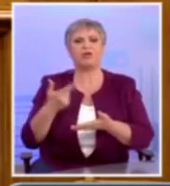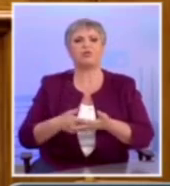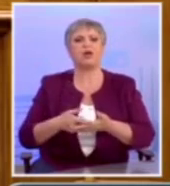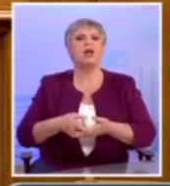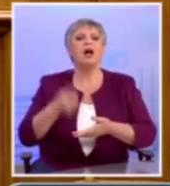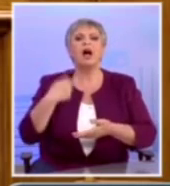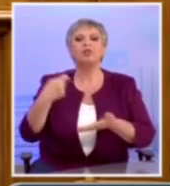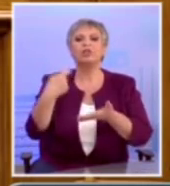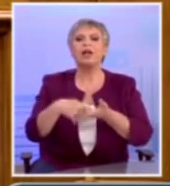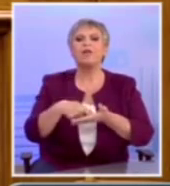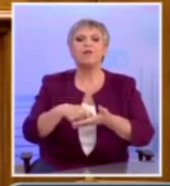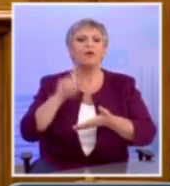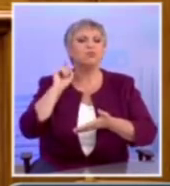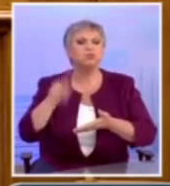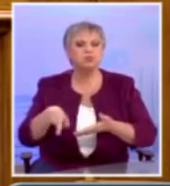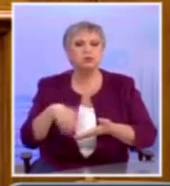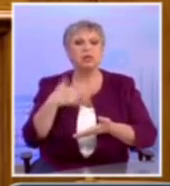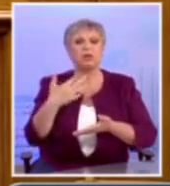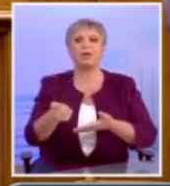πώς δουλεύει ο δημόσιος τομέας.